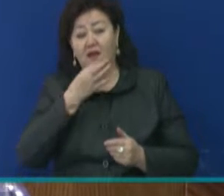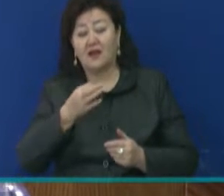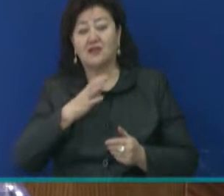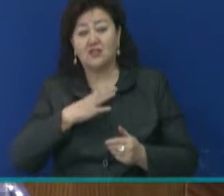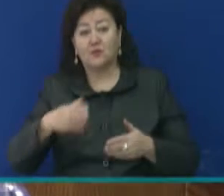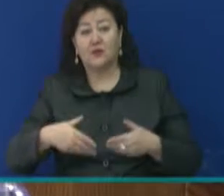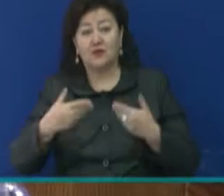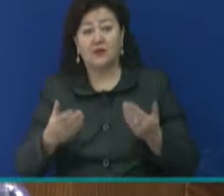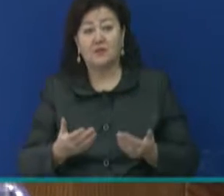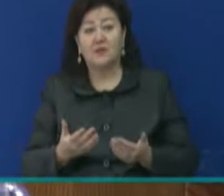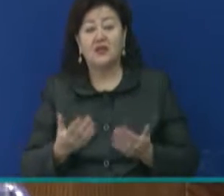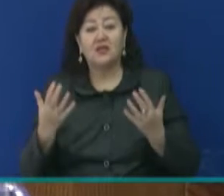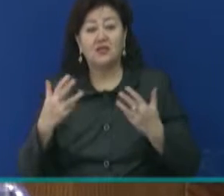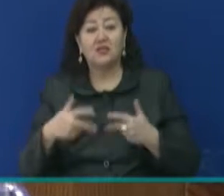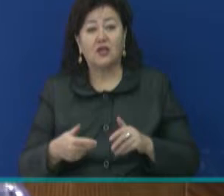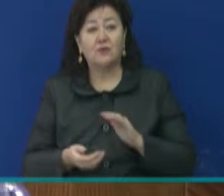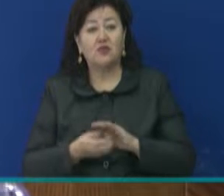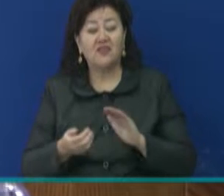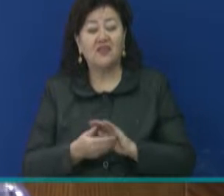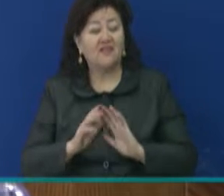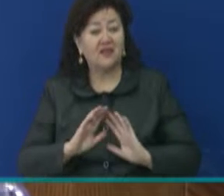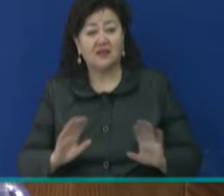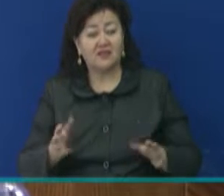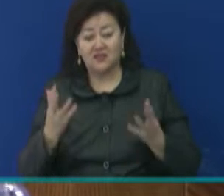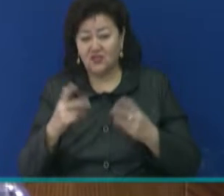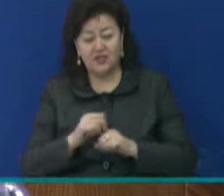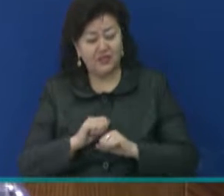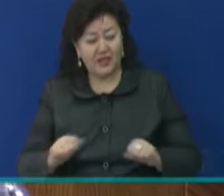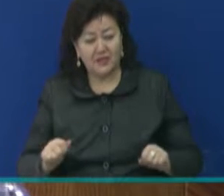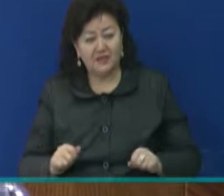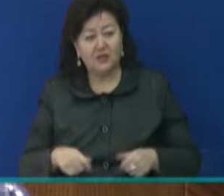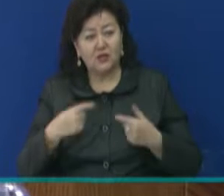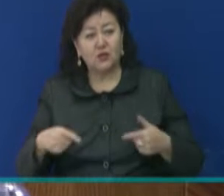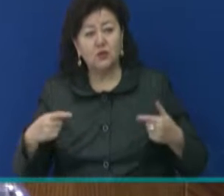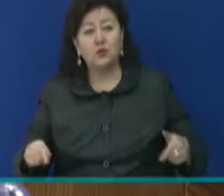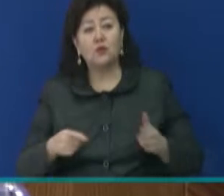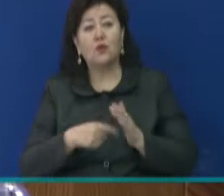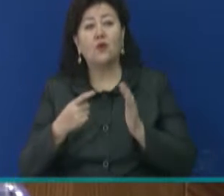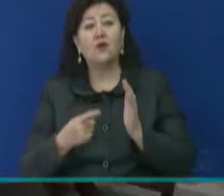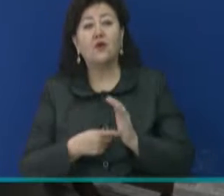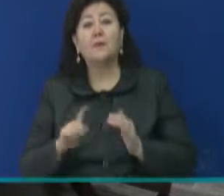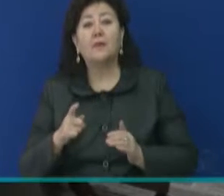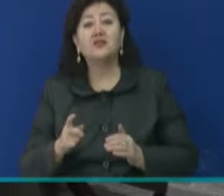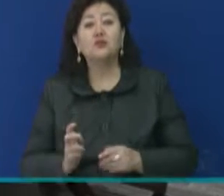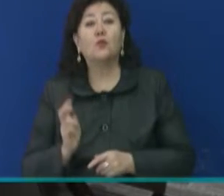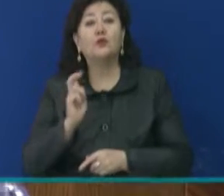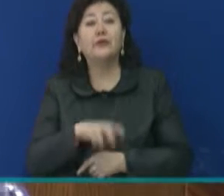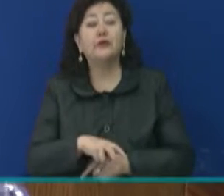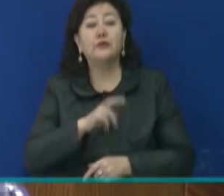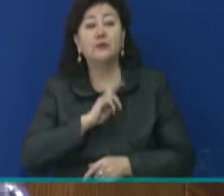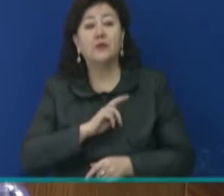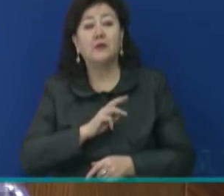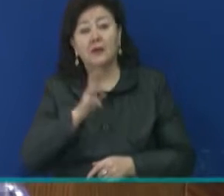мы считаем что нехватка водителя не является основой причин Основной причиной другой вопрос почему они идут к ним работать что